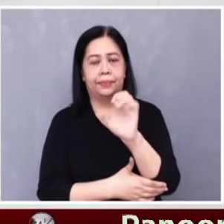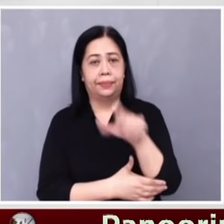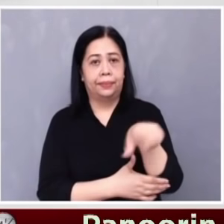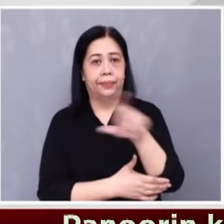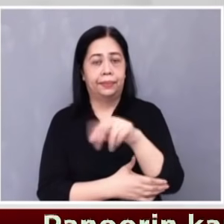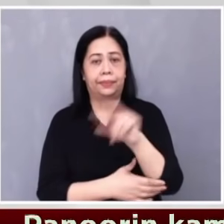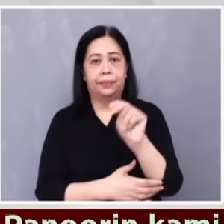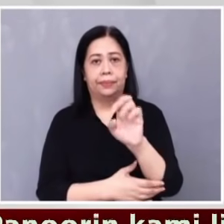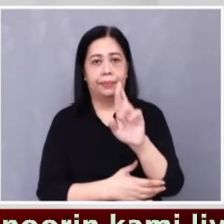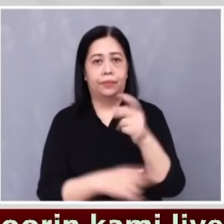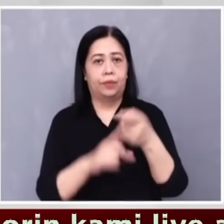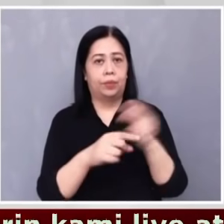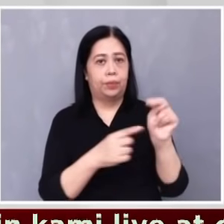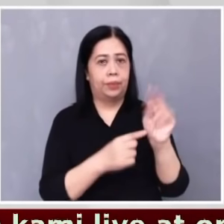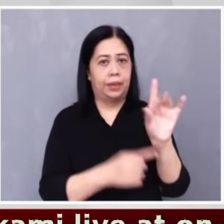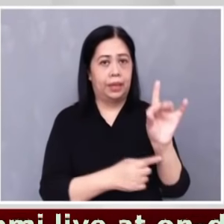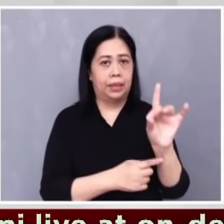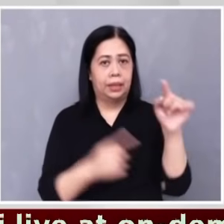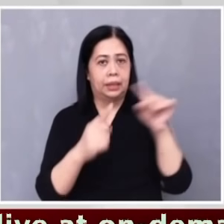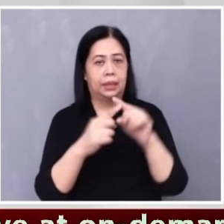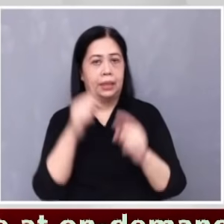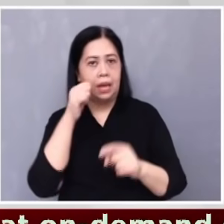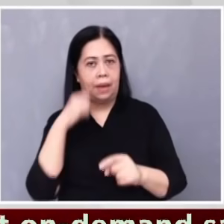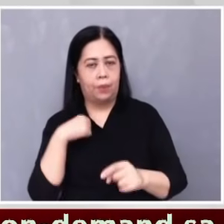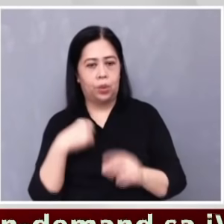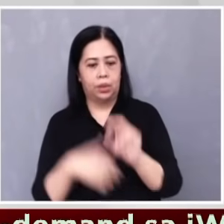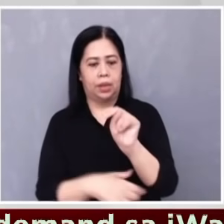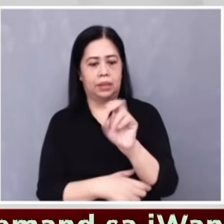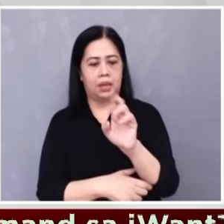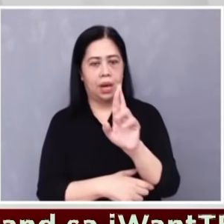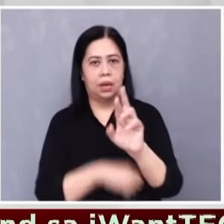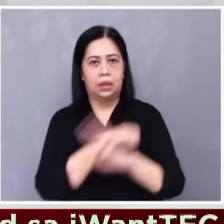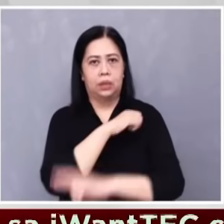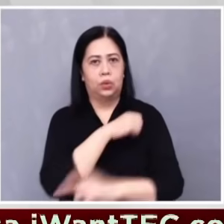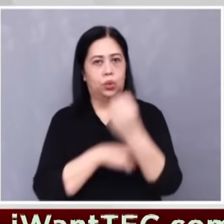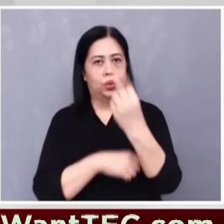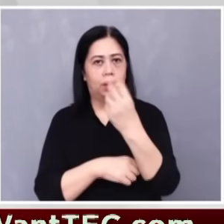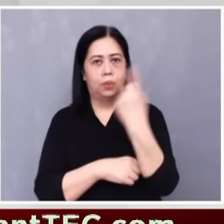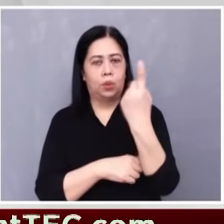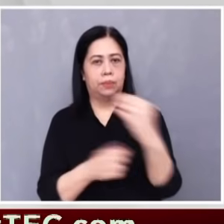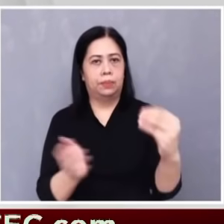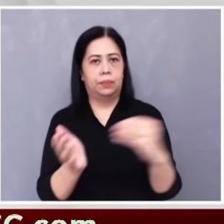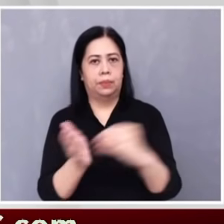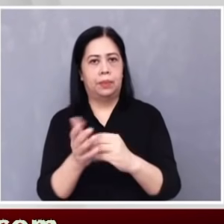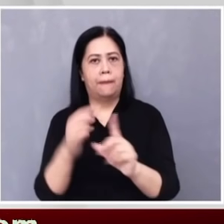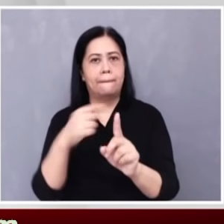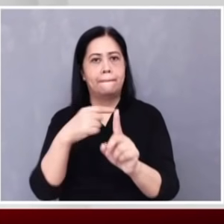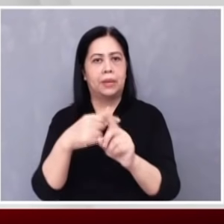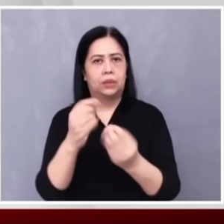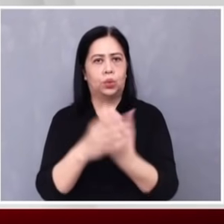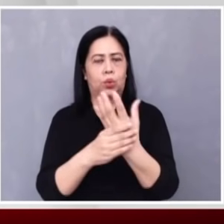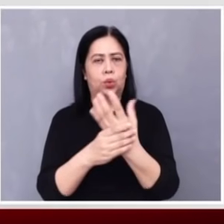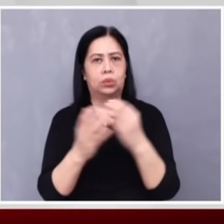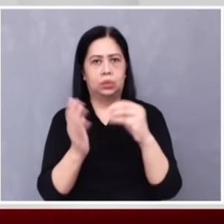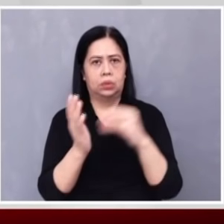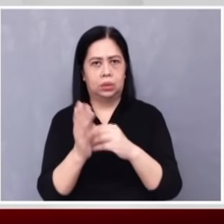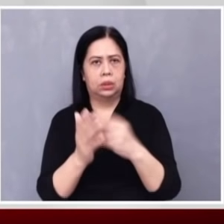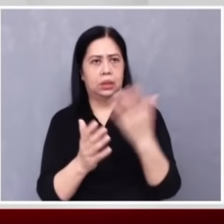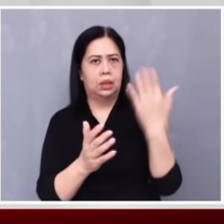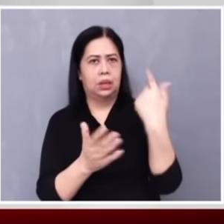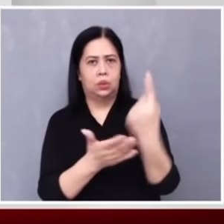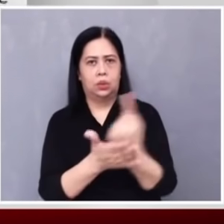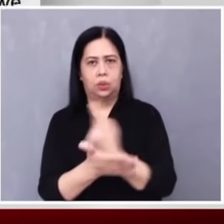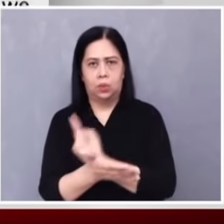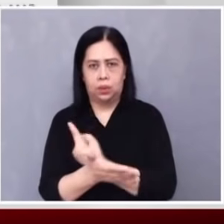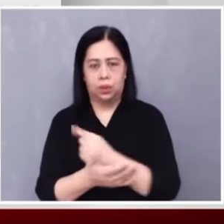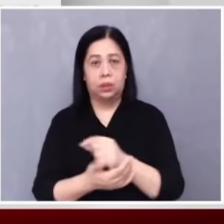hanggang kahapon. Tanging ang NCR at Region 12 ang nakapagtala ng positive growth rate nitong nakalipas na linggo. Ayon